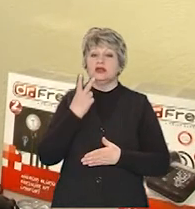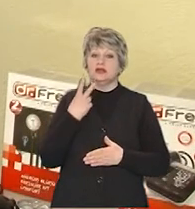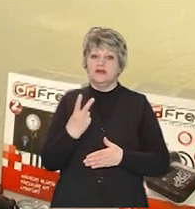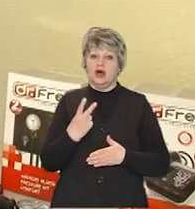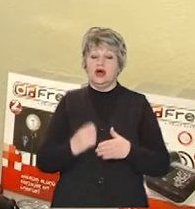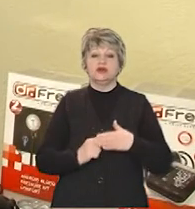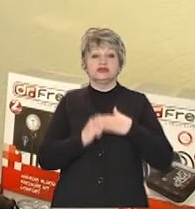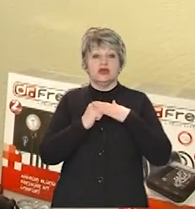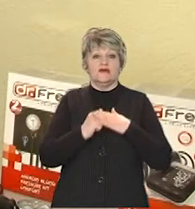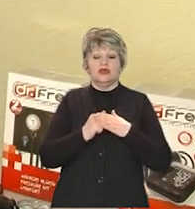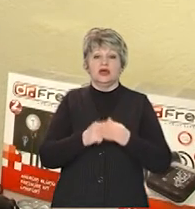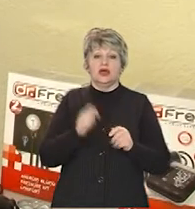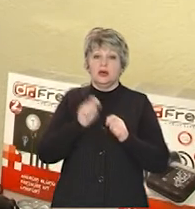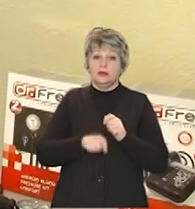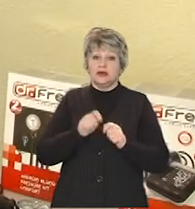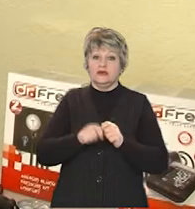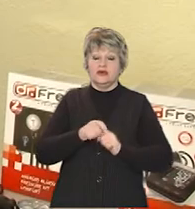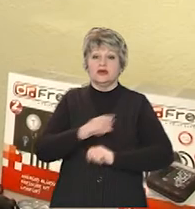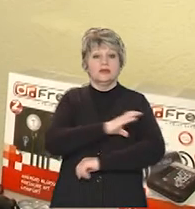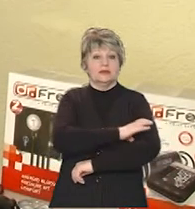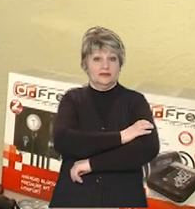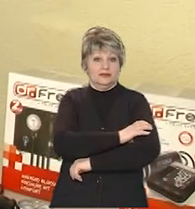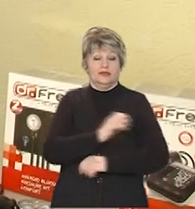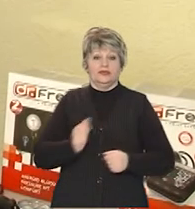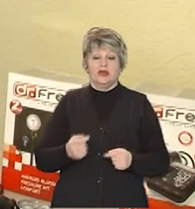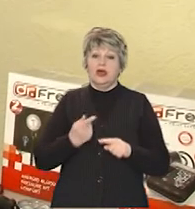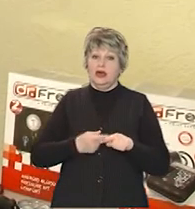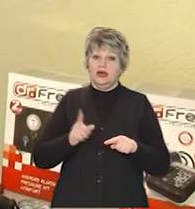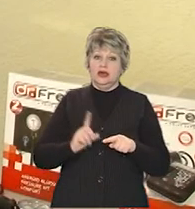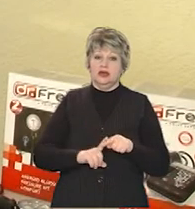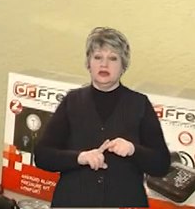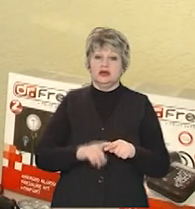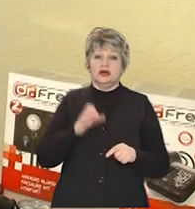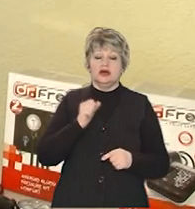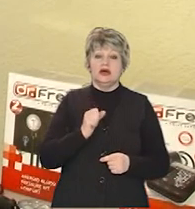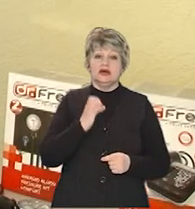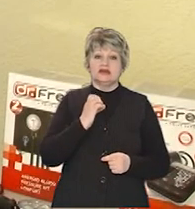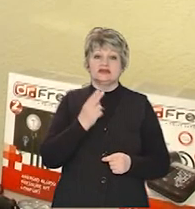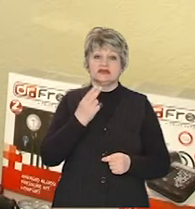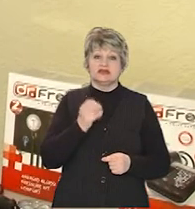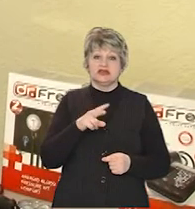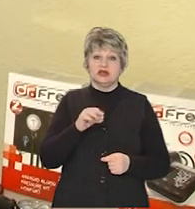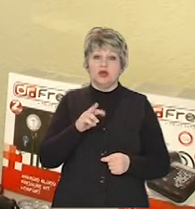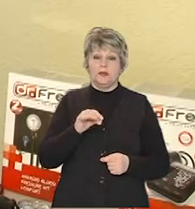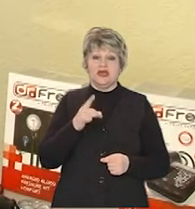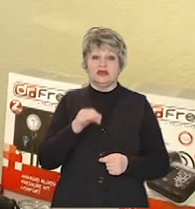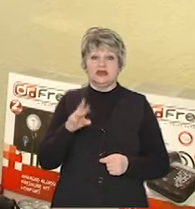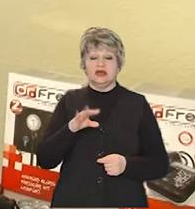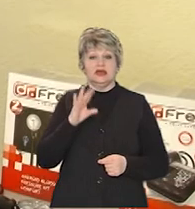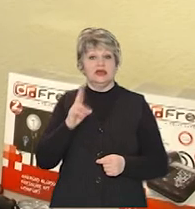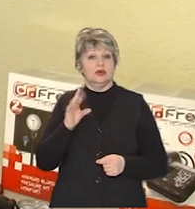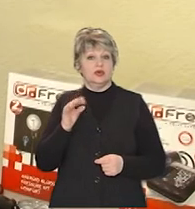два основних метода измерения артеріального давления. Это осциллометрический метод и